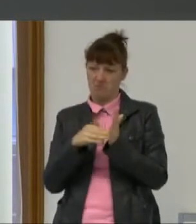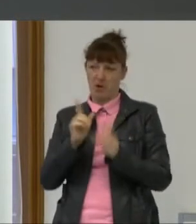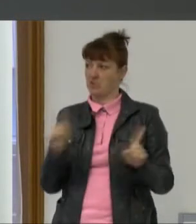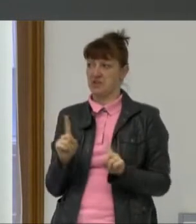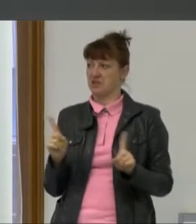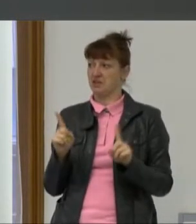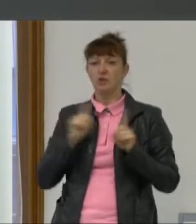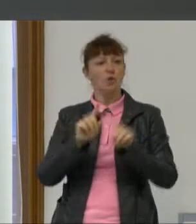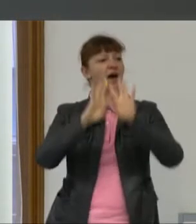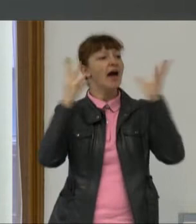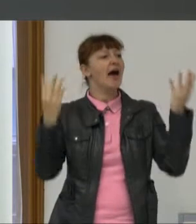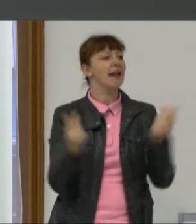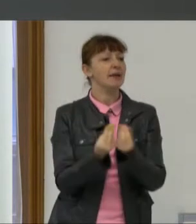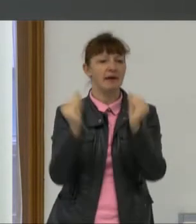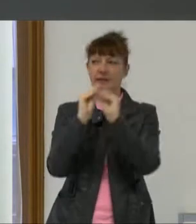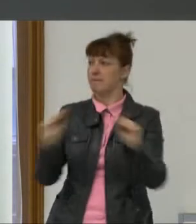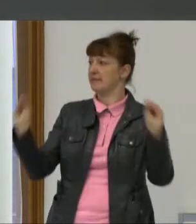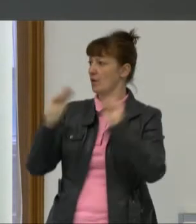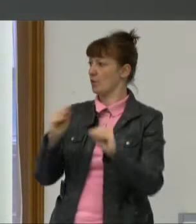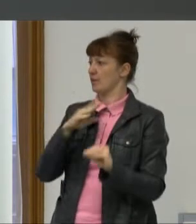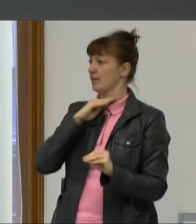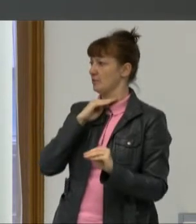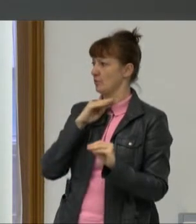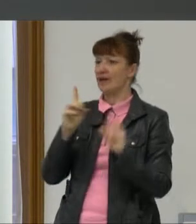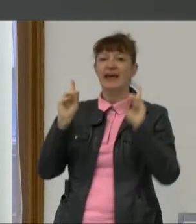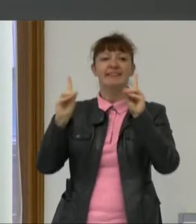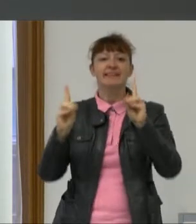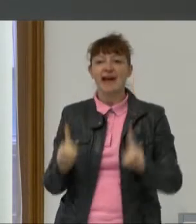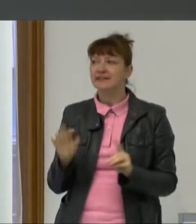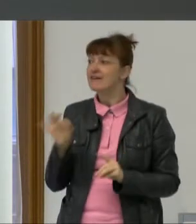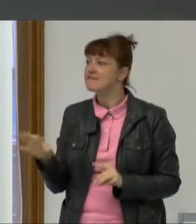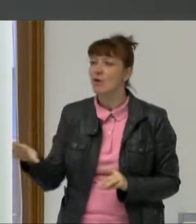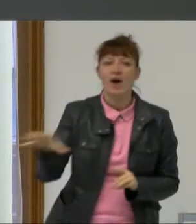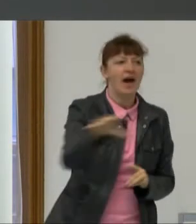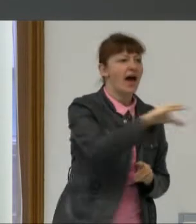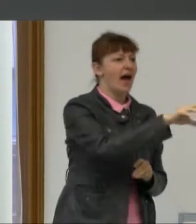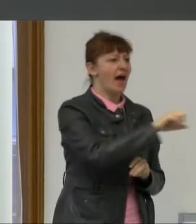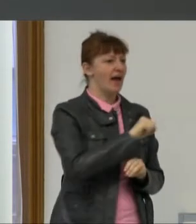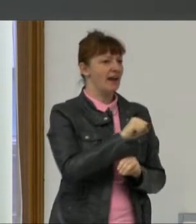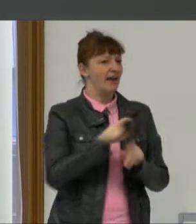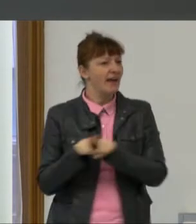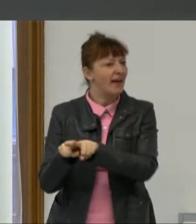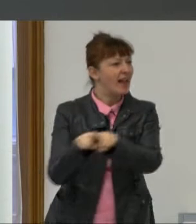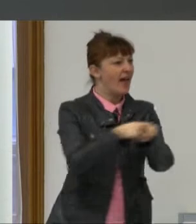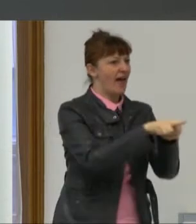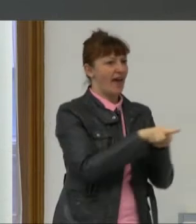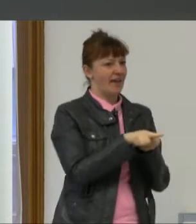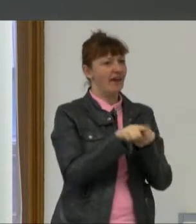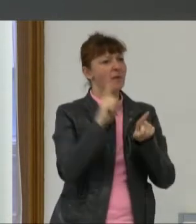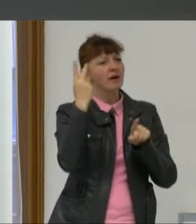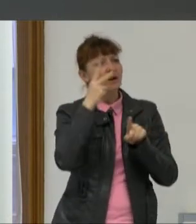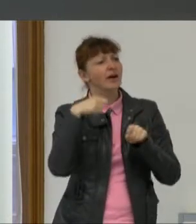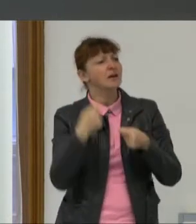braucht eine allgemeine Pädagogik, eine Didaktik, die für alle vom Grund her gleich ist, aber natürlich braucht es